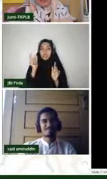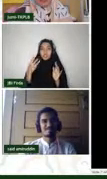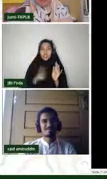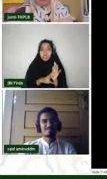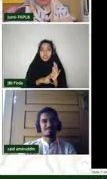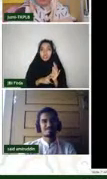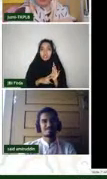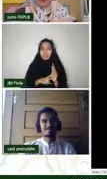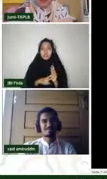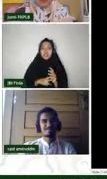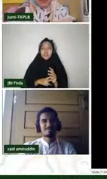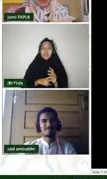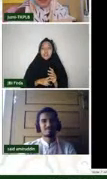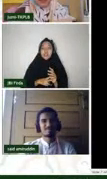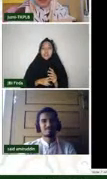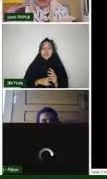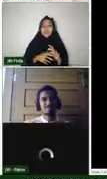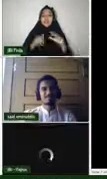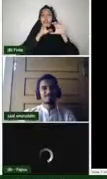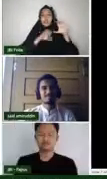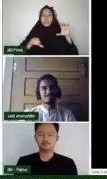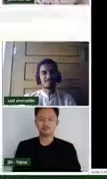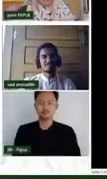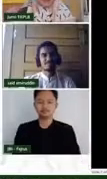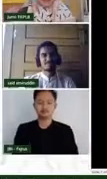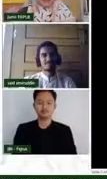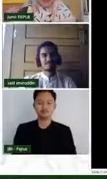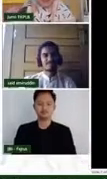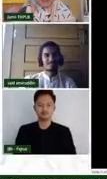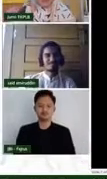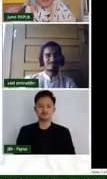Aceh. Ya, benar nggak Pak saya bacanya Bireuneun?